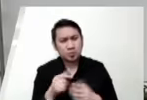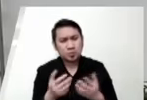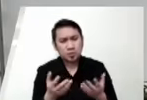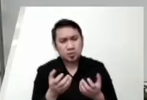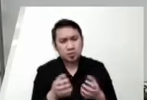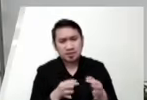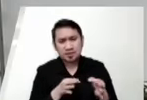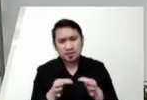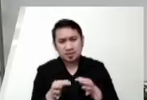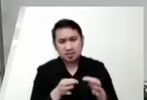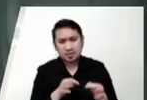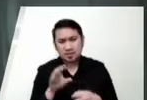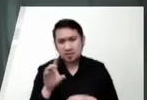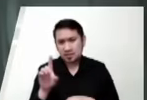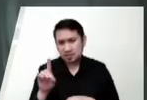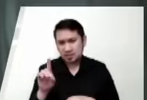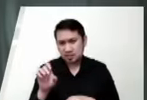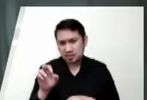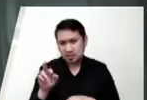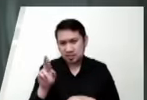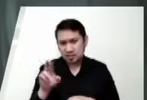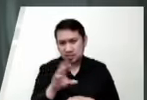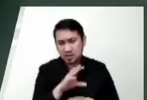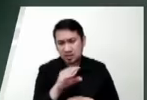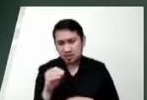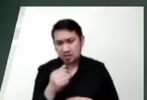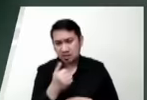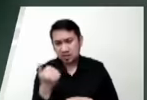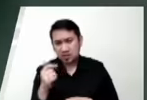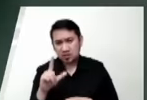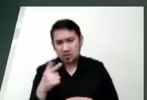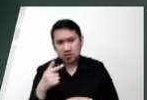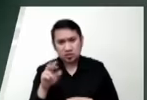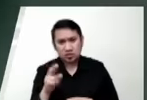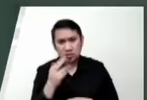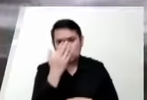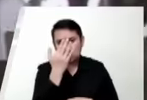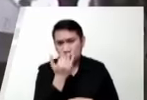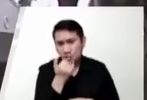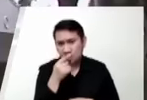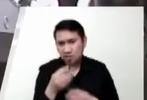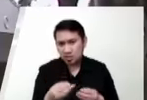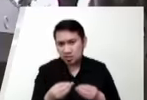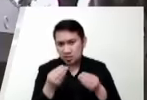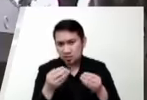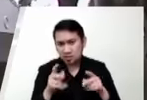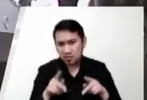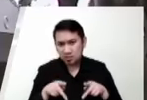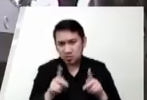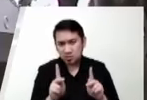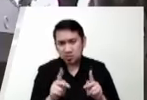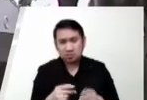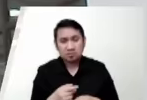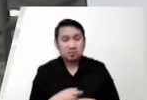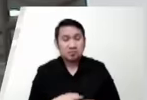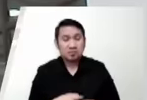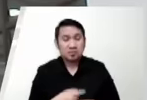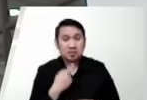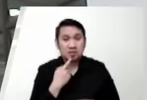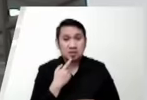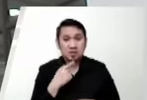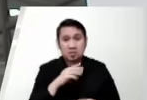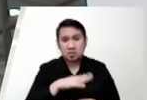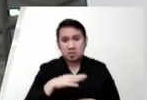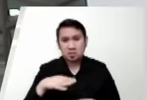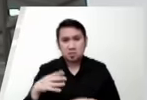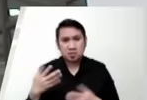ng DNR, mga sangay nito at ang mga lokal na pamahalaan kung bakit ito nabigyan ng permit. Ayon naman sa sangguniang panlalawigan ng Bohol,